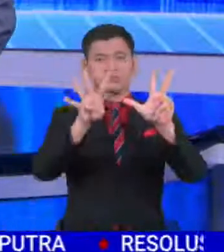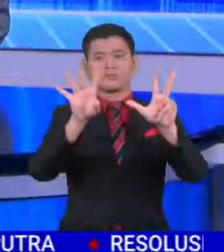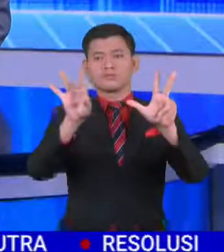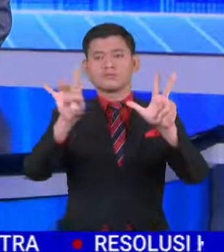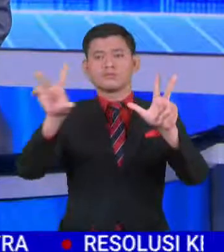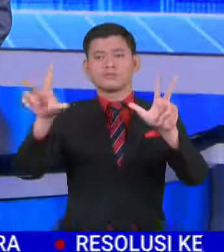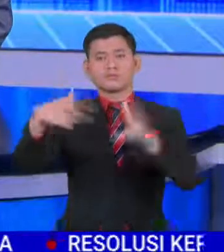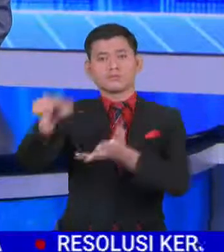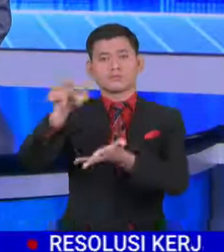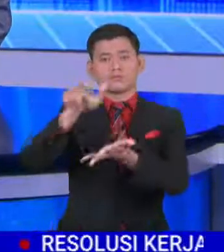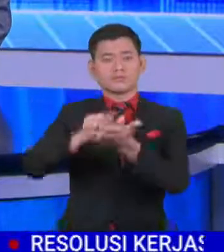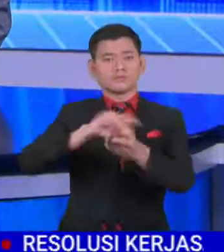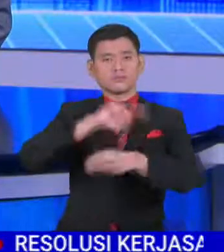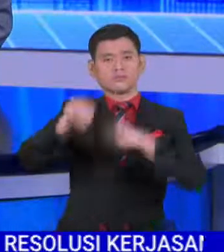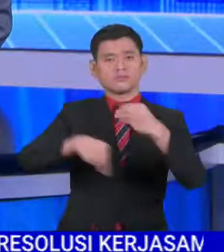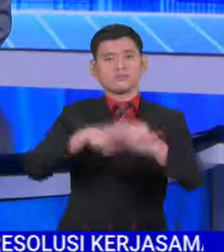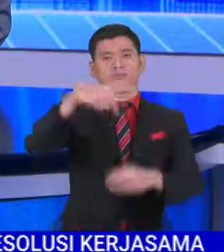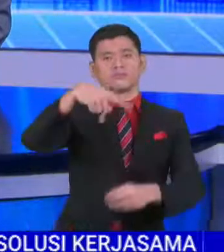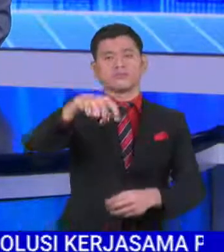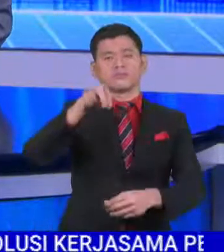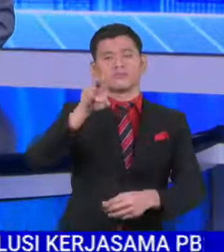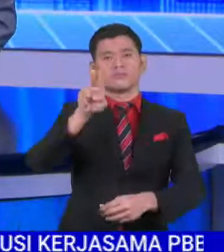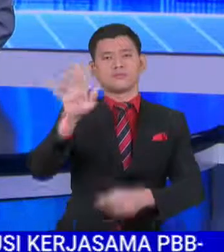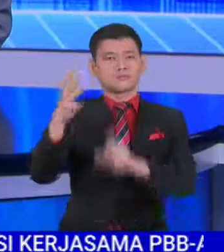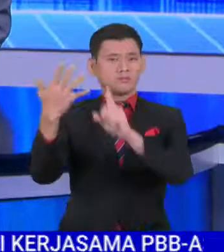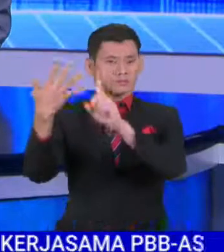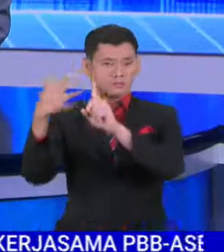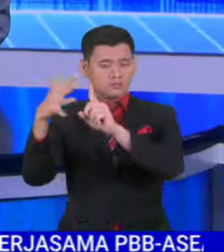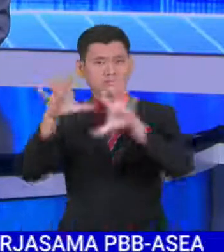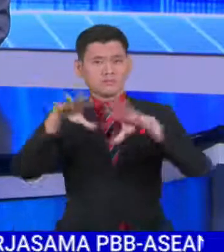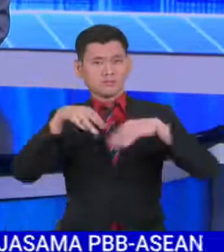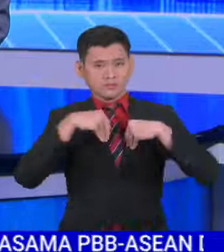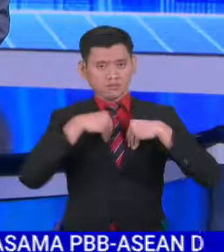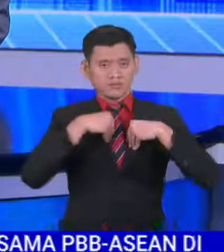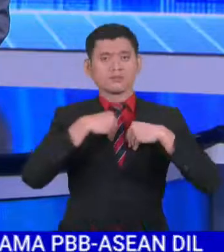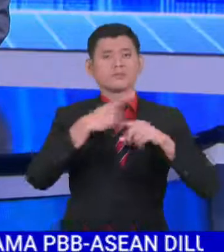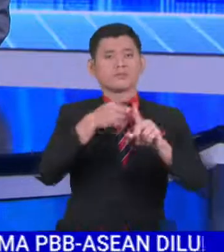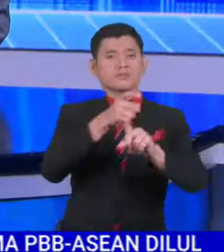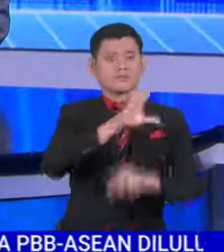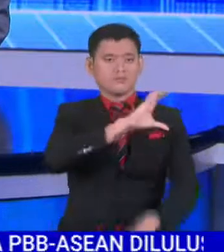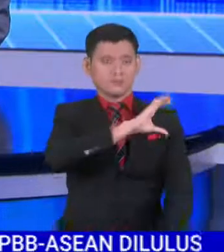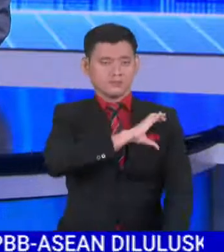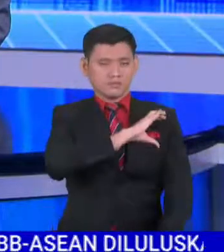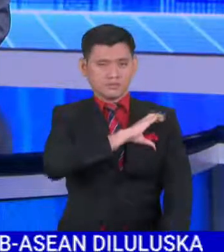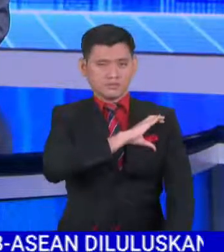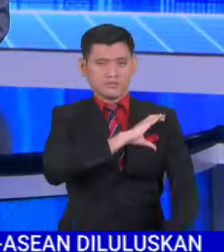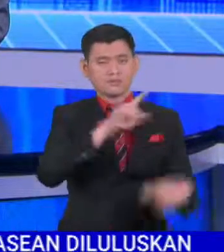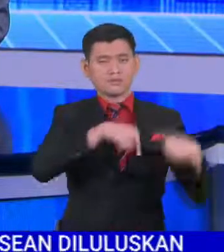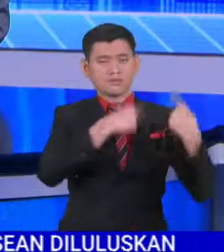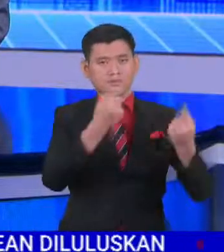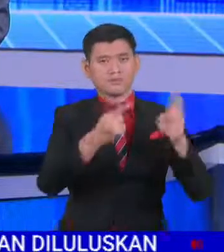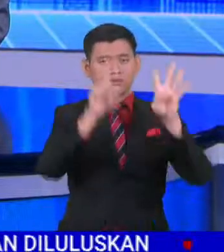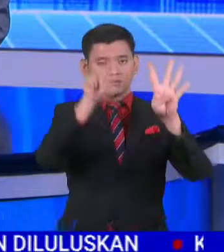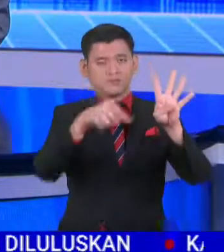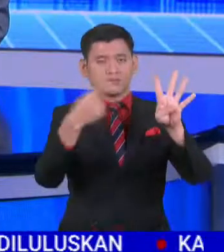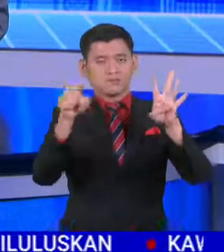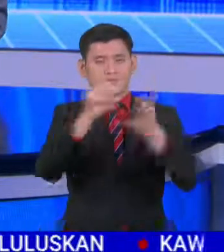283 laporan berkaitan PRU ke-15 diterima PDRM sejak 4 November lalu sehingga semalam.